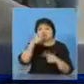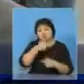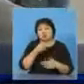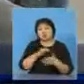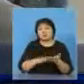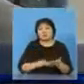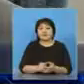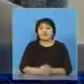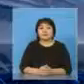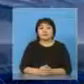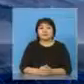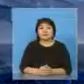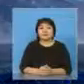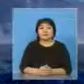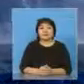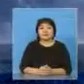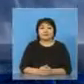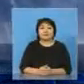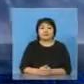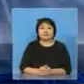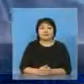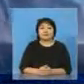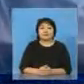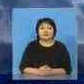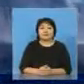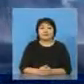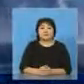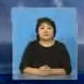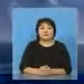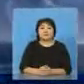жылы да жалғасын таппақ. Жанар Датқызы, Мержан Аманжолов, Ақтөбе телеарнасы.